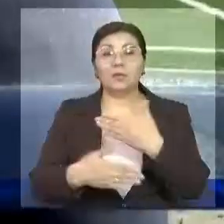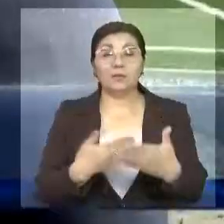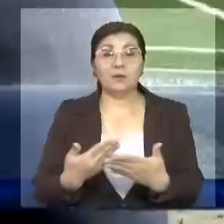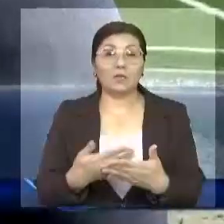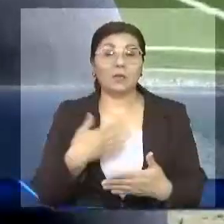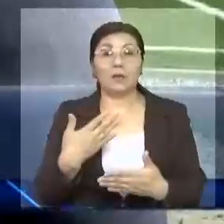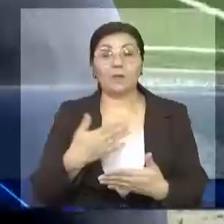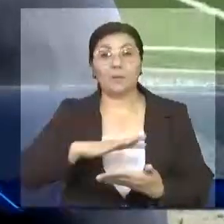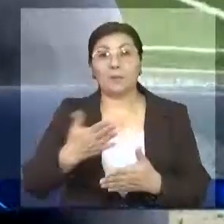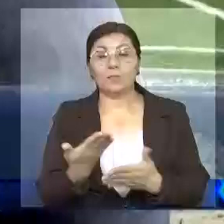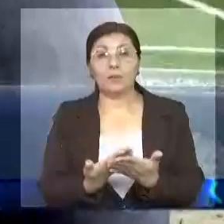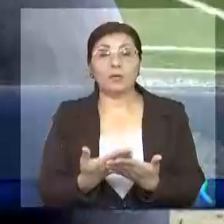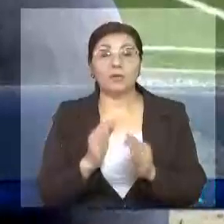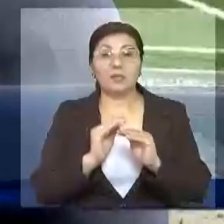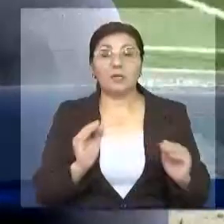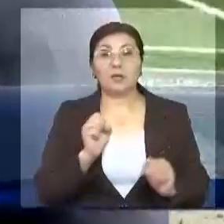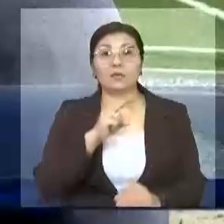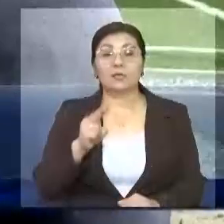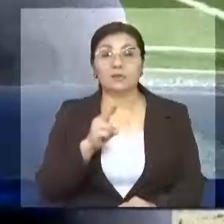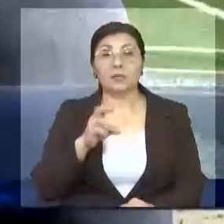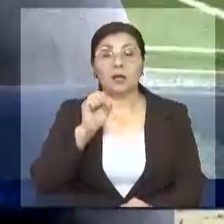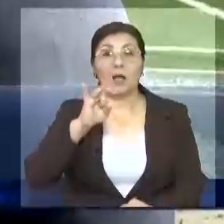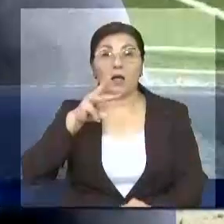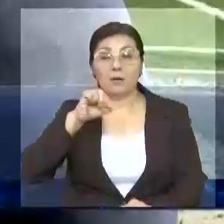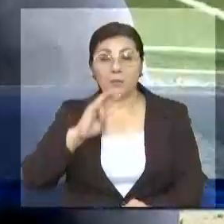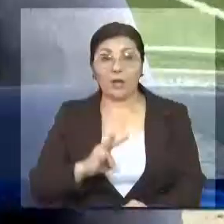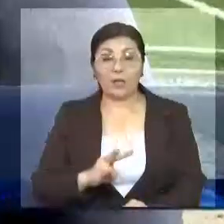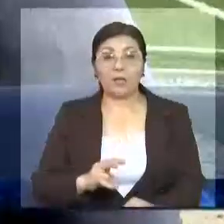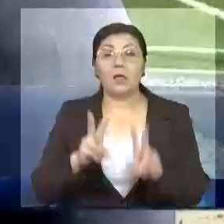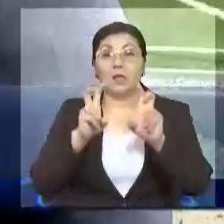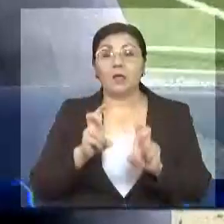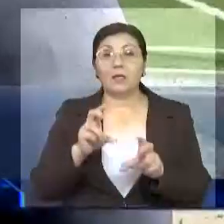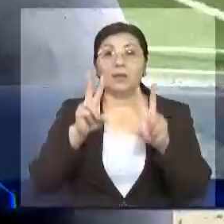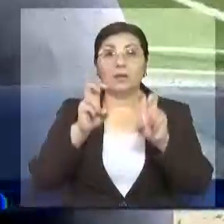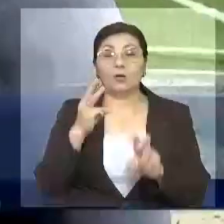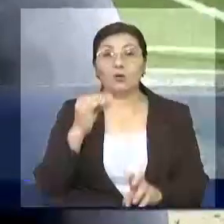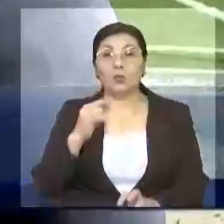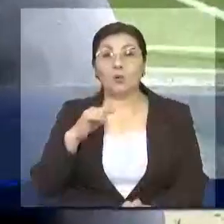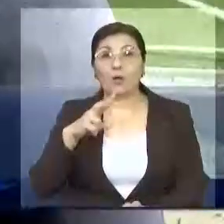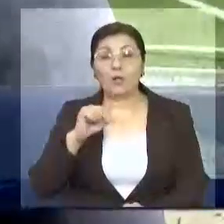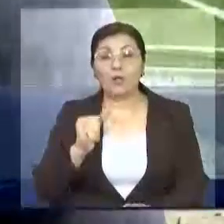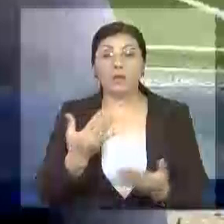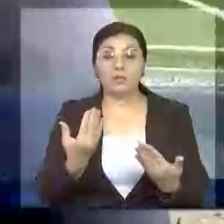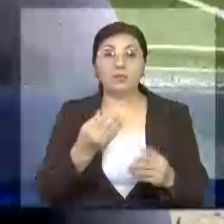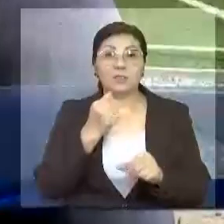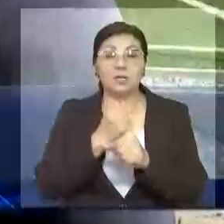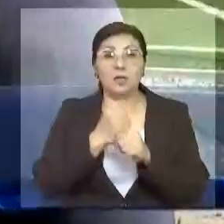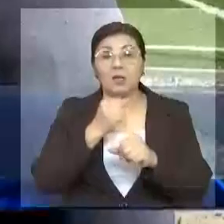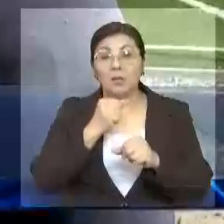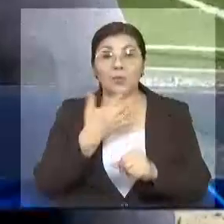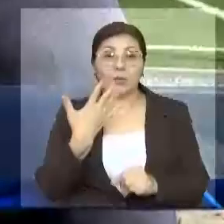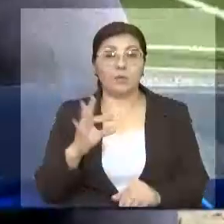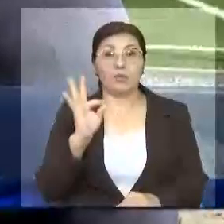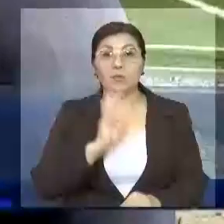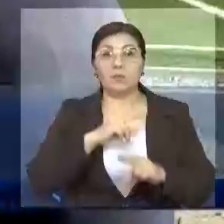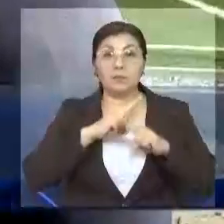двумя садиками это садик Арман и ла Данный проект уже на 50% реализован осталось только